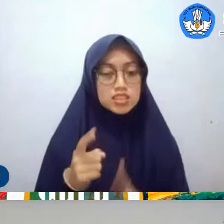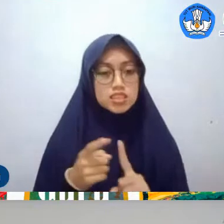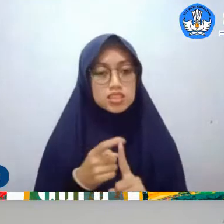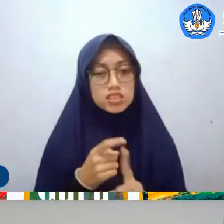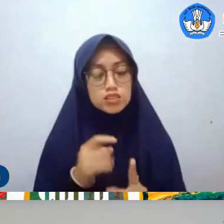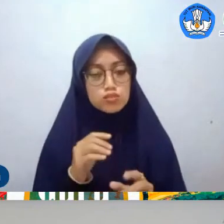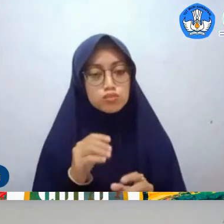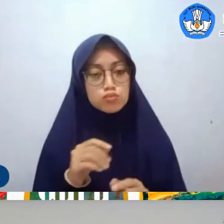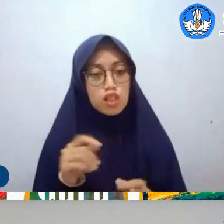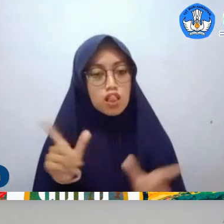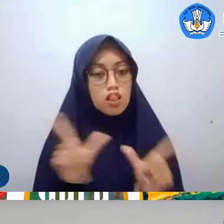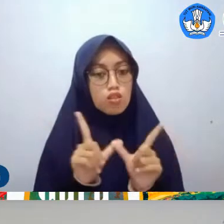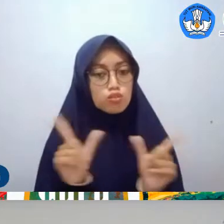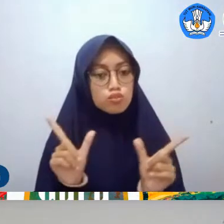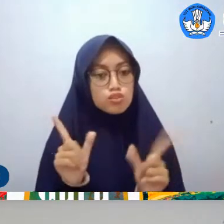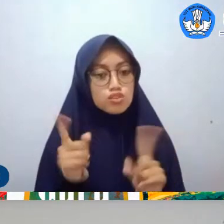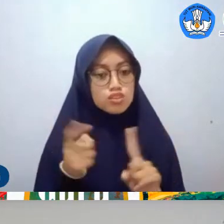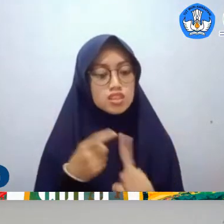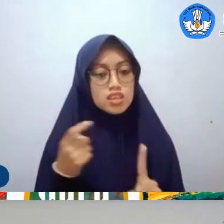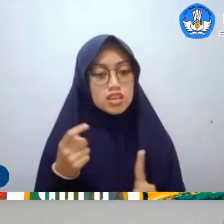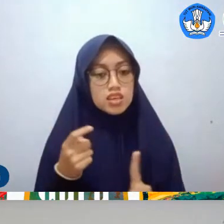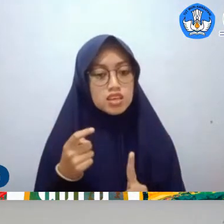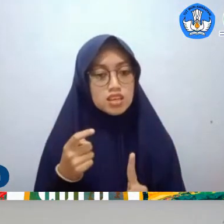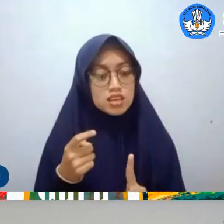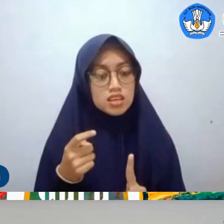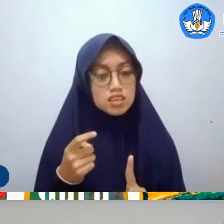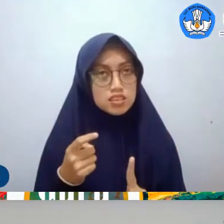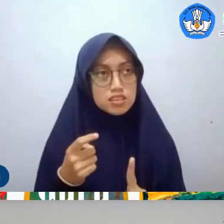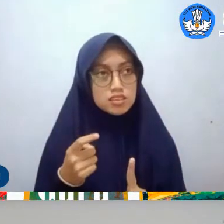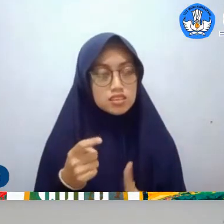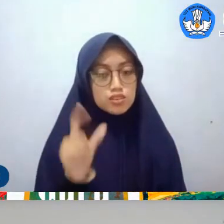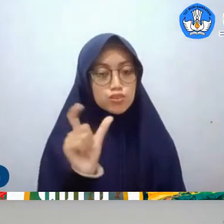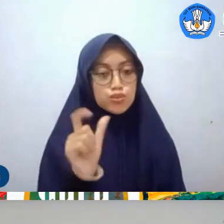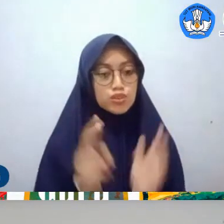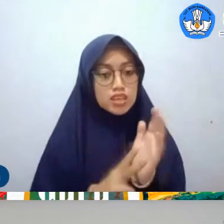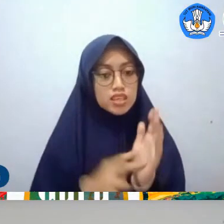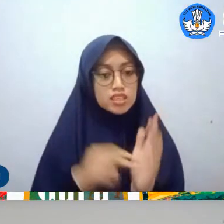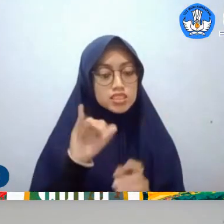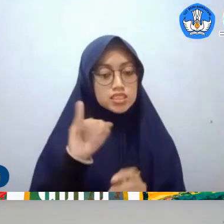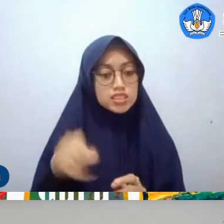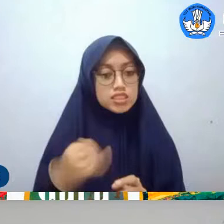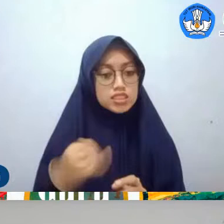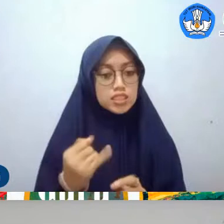UNJ, jurusan pendidikan anak usia dini. Oke, luar biasa.